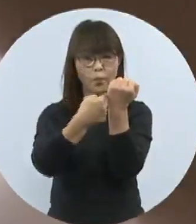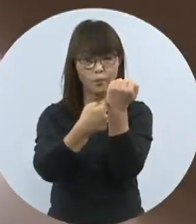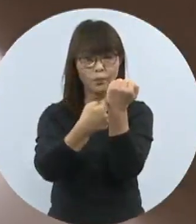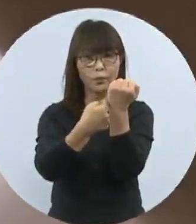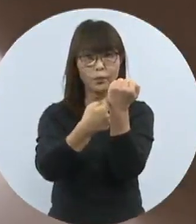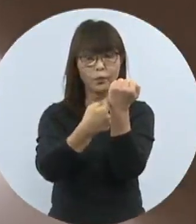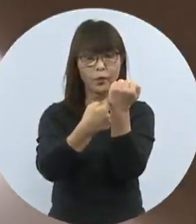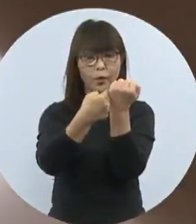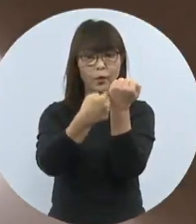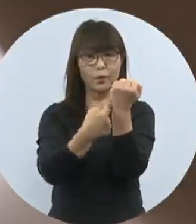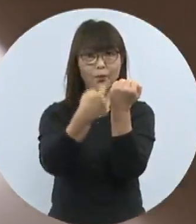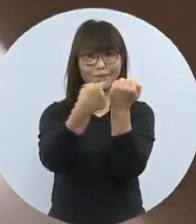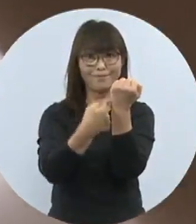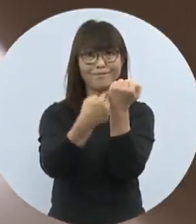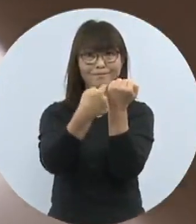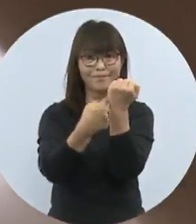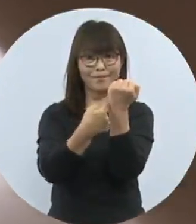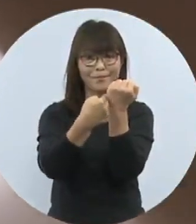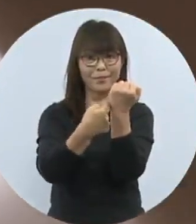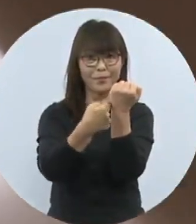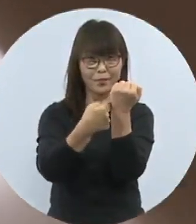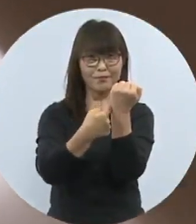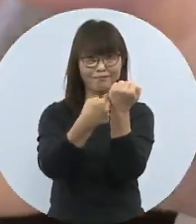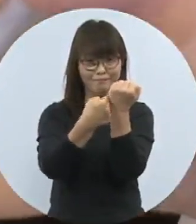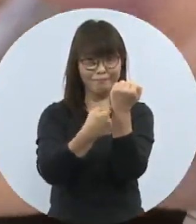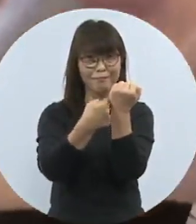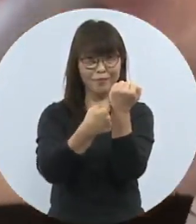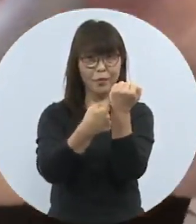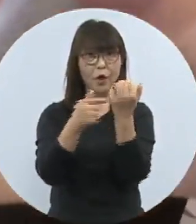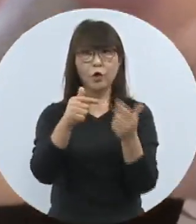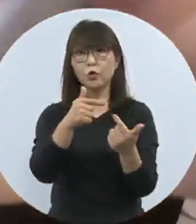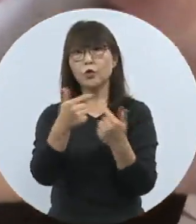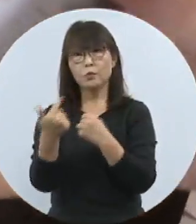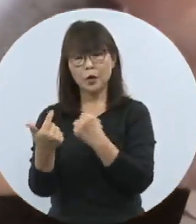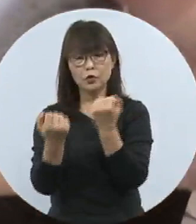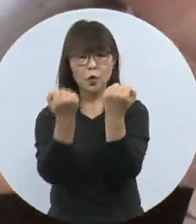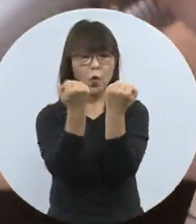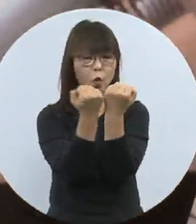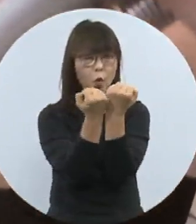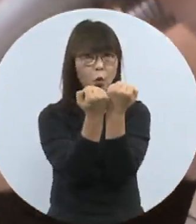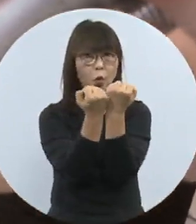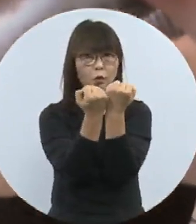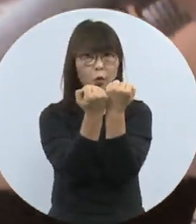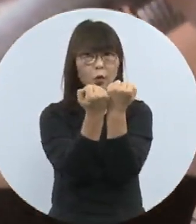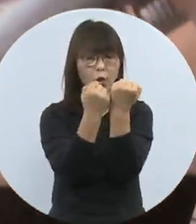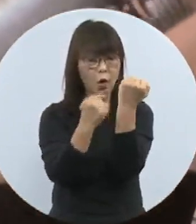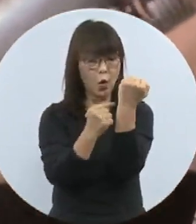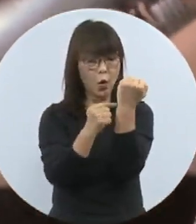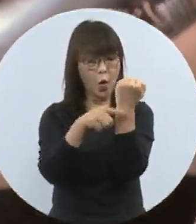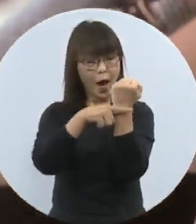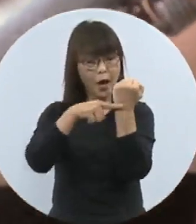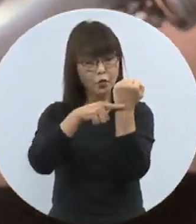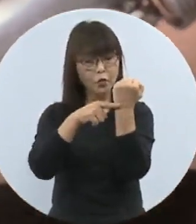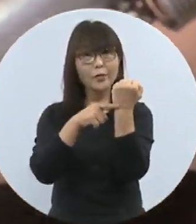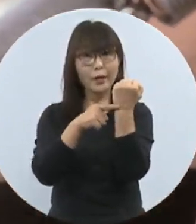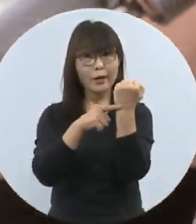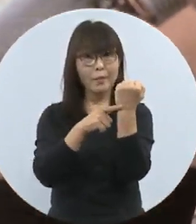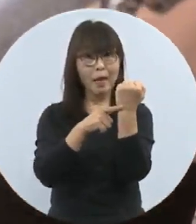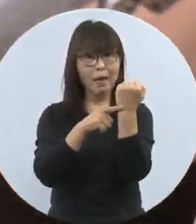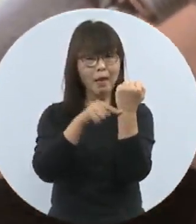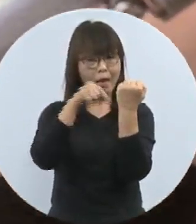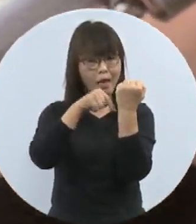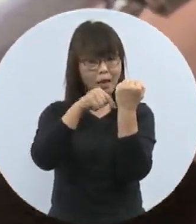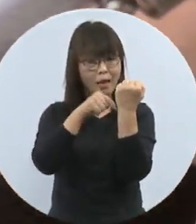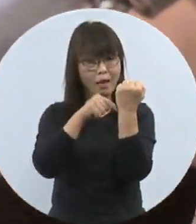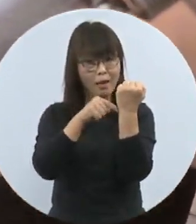に小刻みに揺らしてゆっくりと入れていきます。歯と歯茎のこの境目のところですね、少し